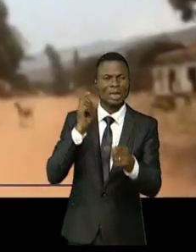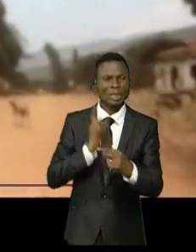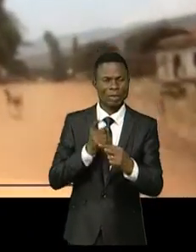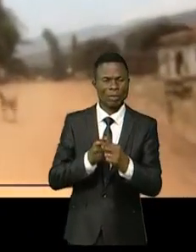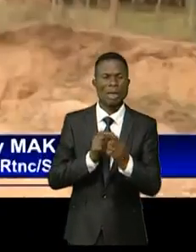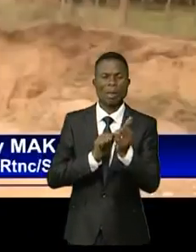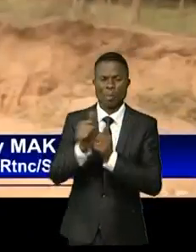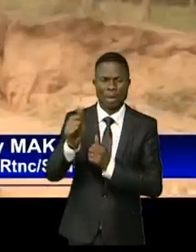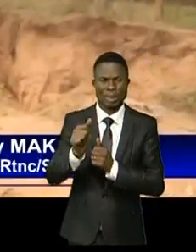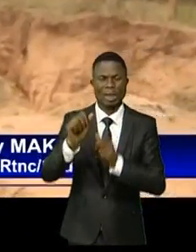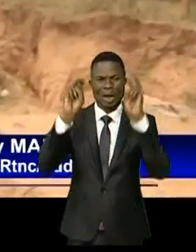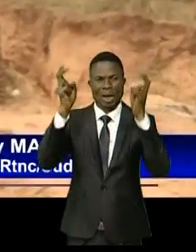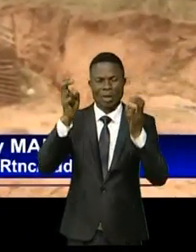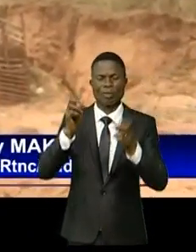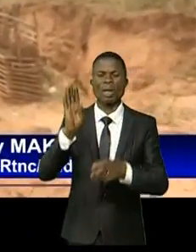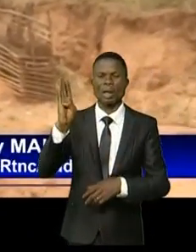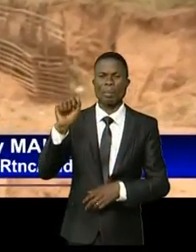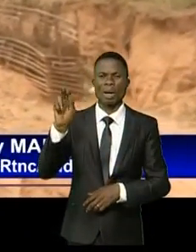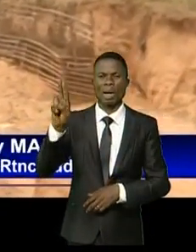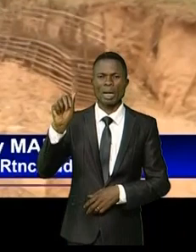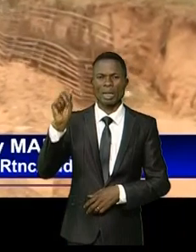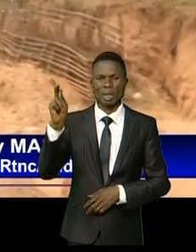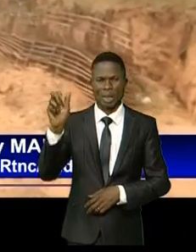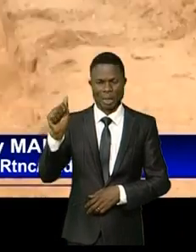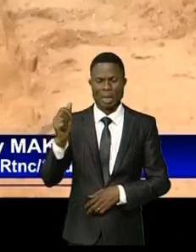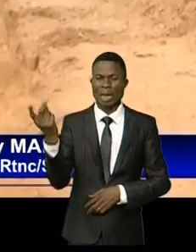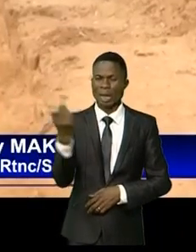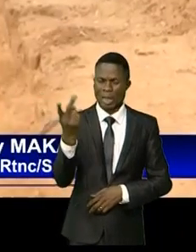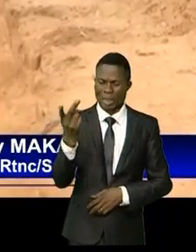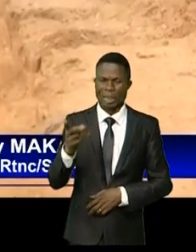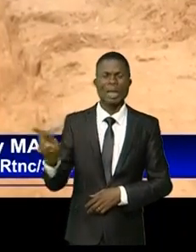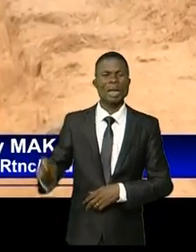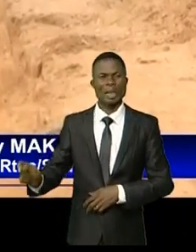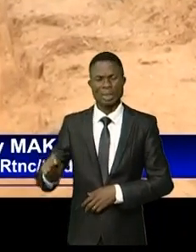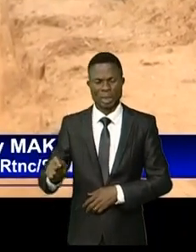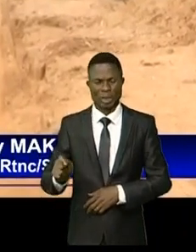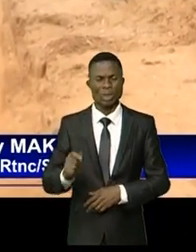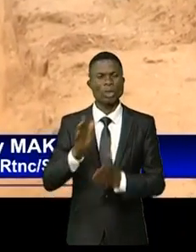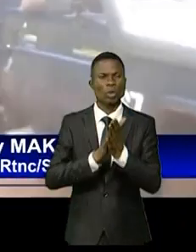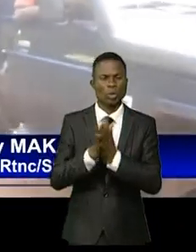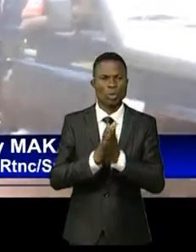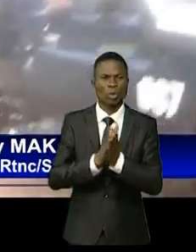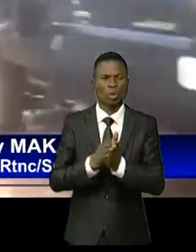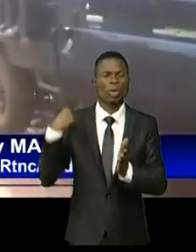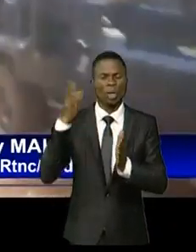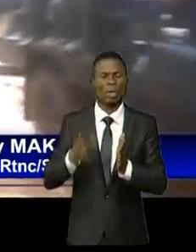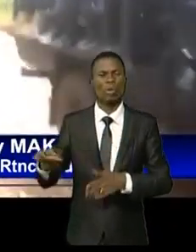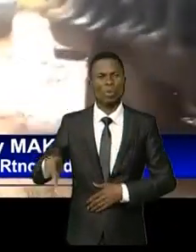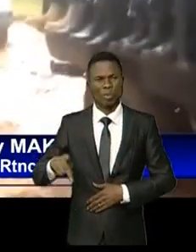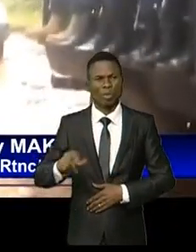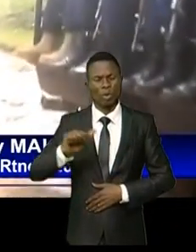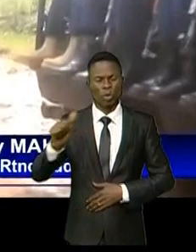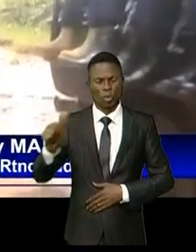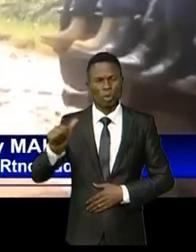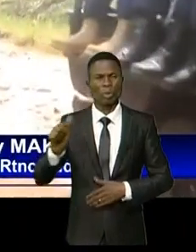pour atteindre la ville de Baraka. Les populations de ces deux territoires, Uvira et Fizi, souhaitent voir le gouverneur de province Teongo